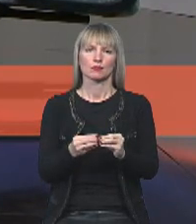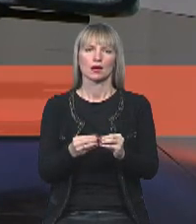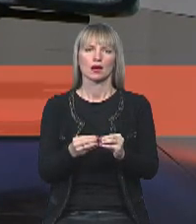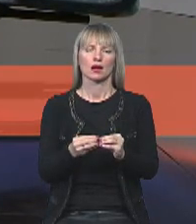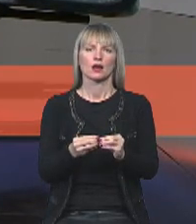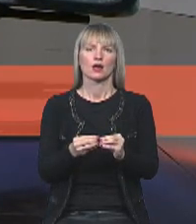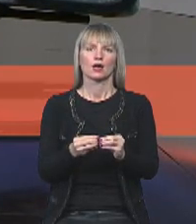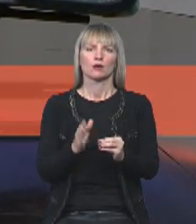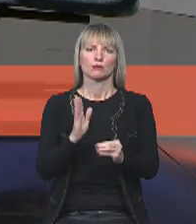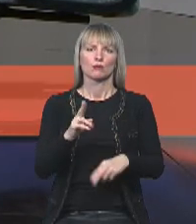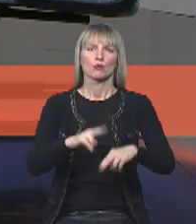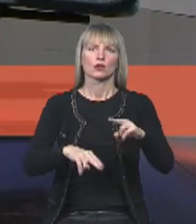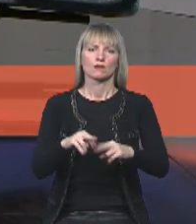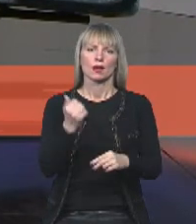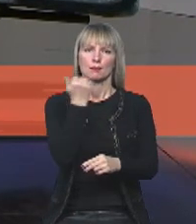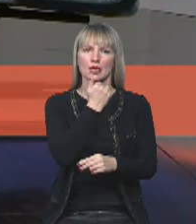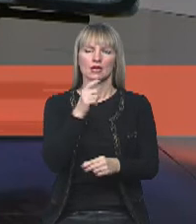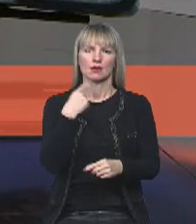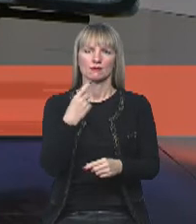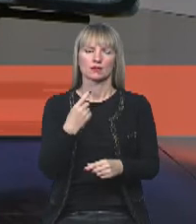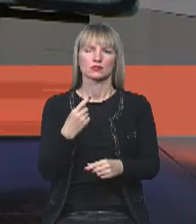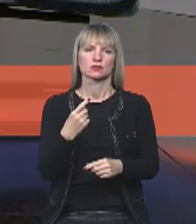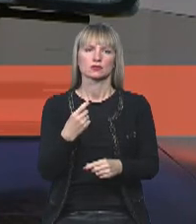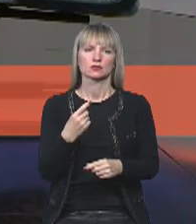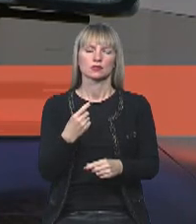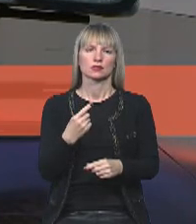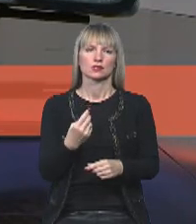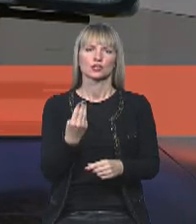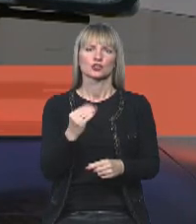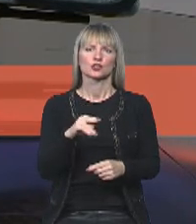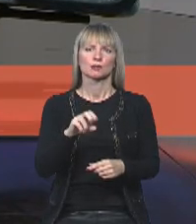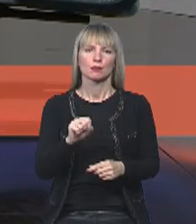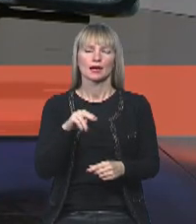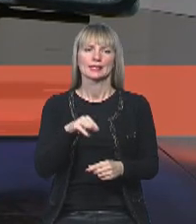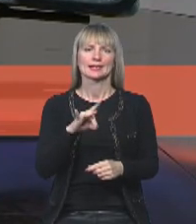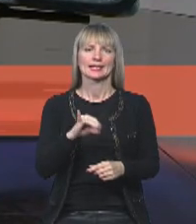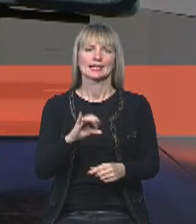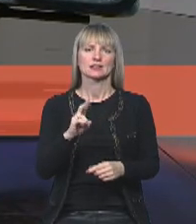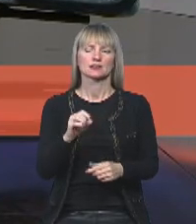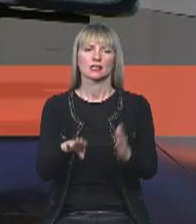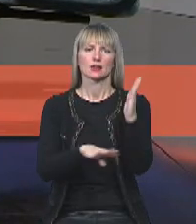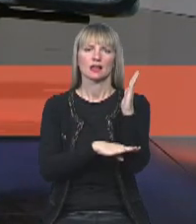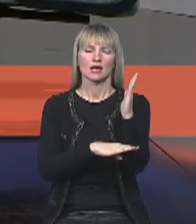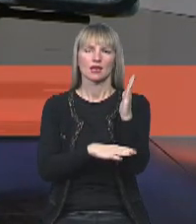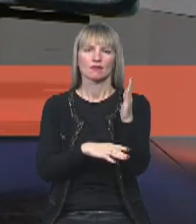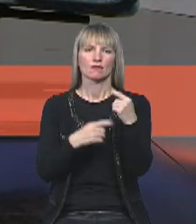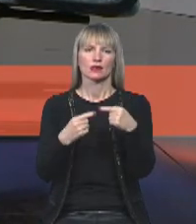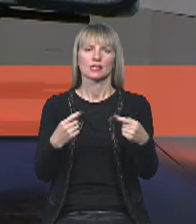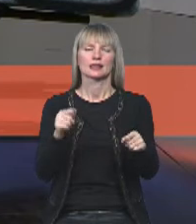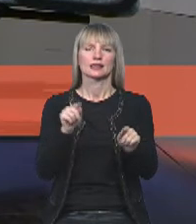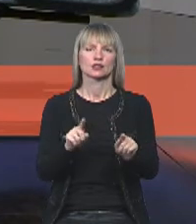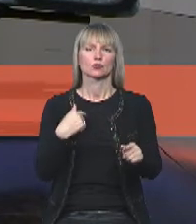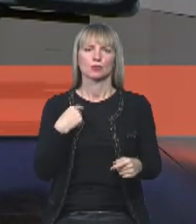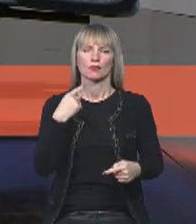найактуальніша. Далі будівельні матеріали, тепер що він каже. Щіпа, тріска, яку ми говоримо, там дерево, коли ялинки. Тобто це те, що